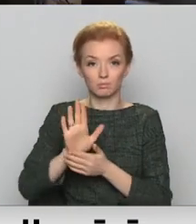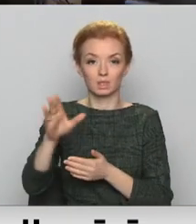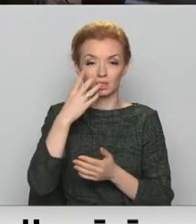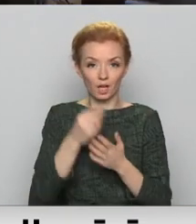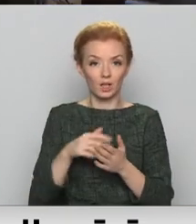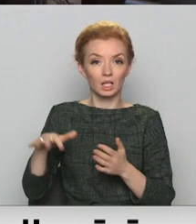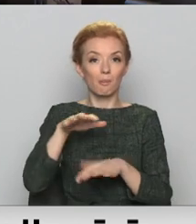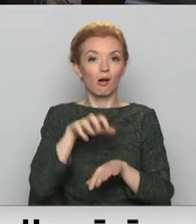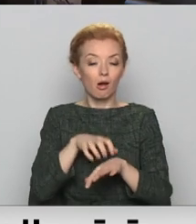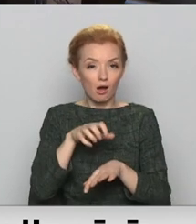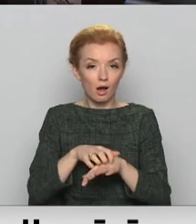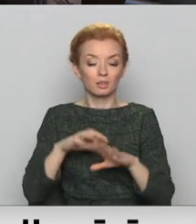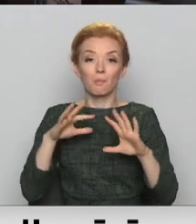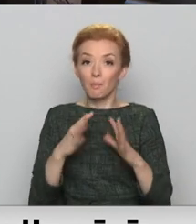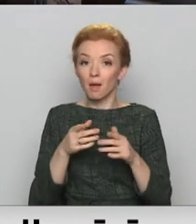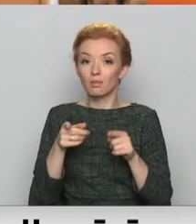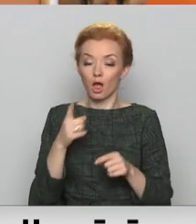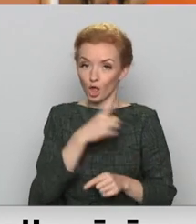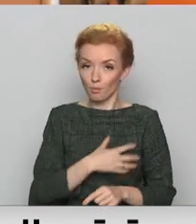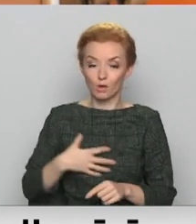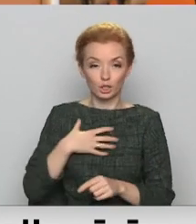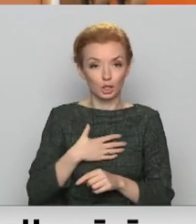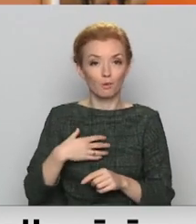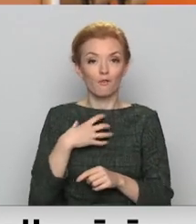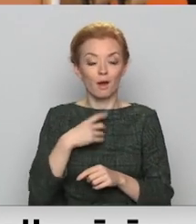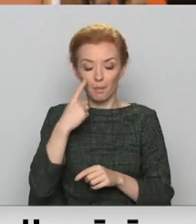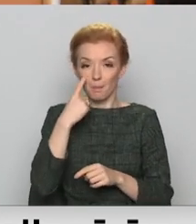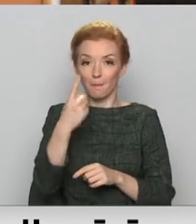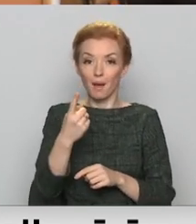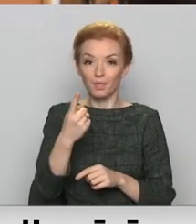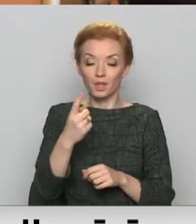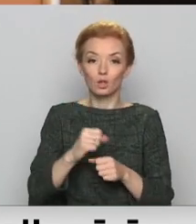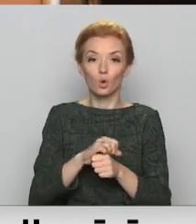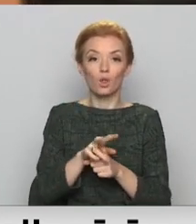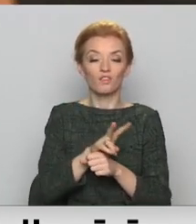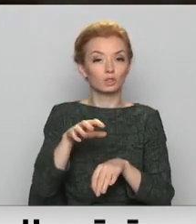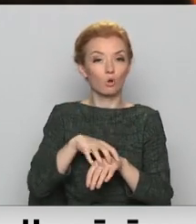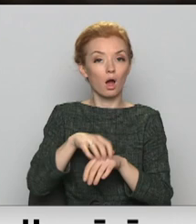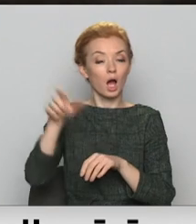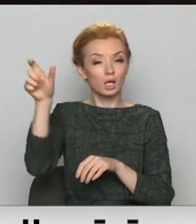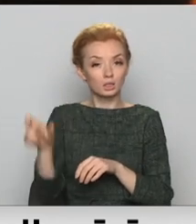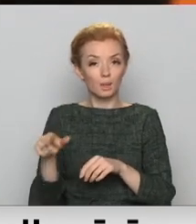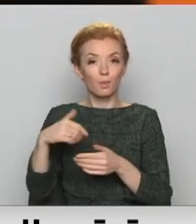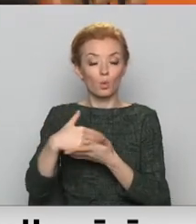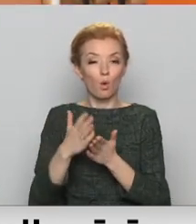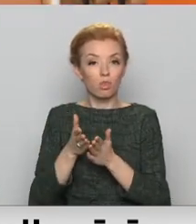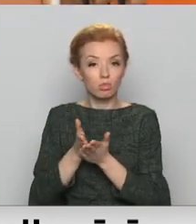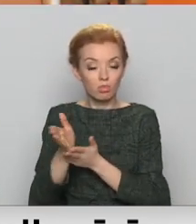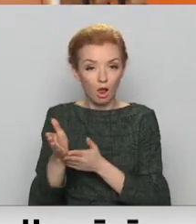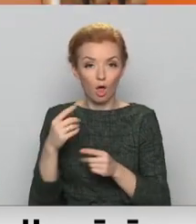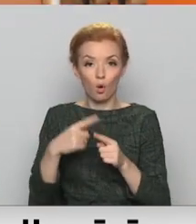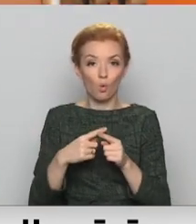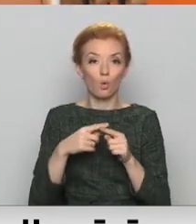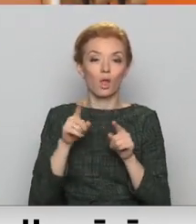bet galvenokārt šādu nepieciešamību būtu jāpamana ārstam Covid nodaļā. Skābekļa koncentrātori varētu